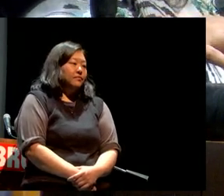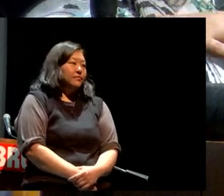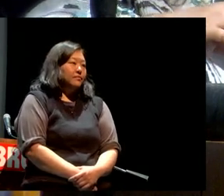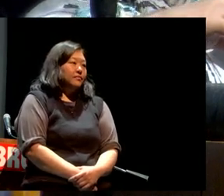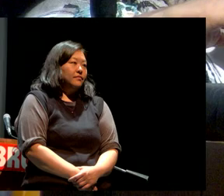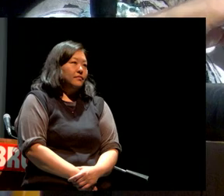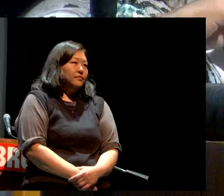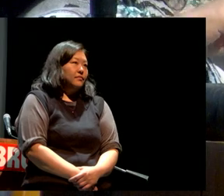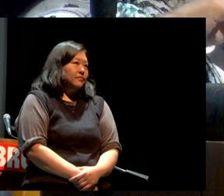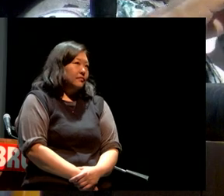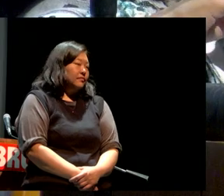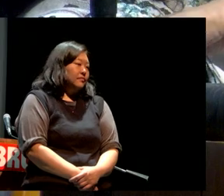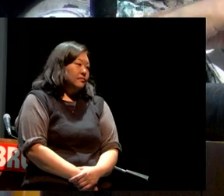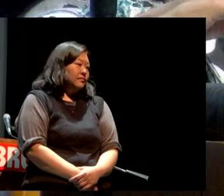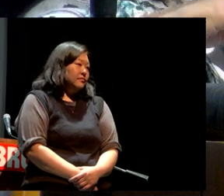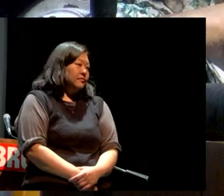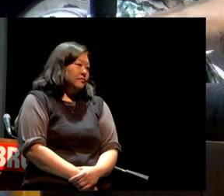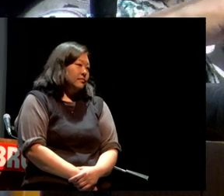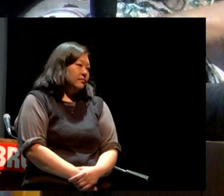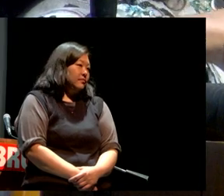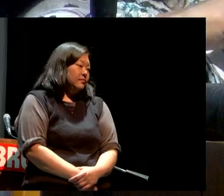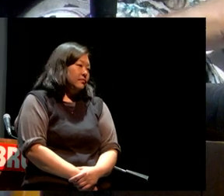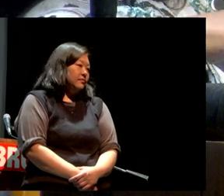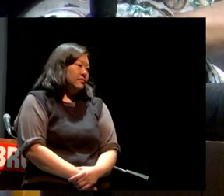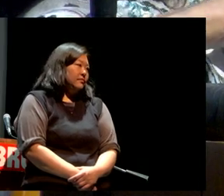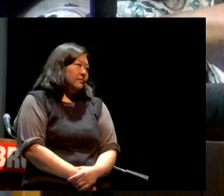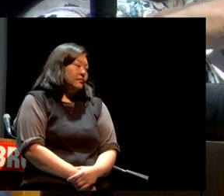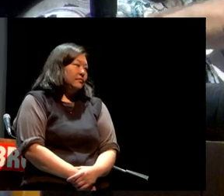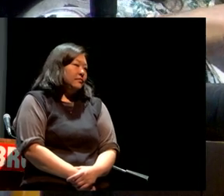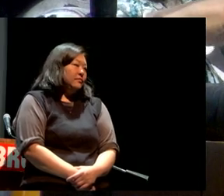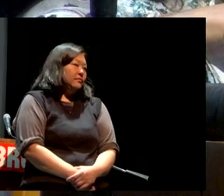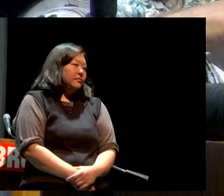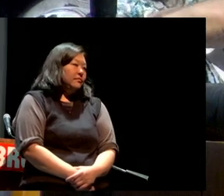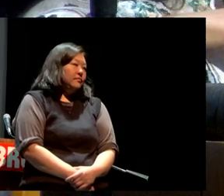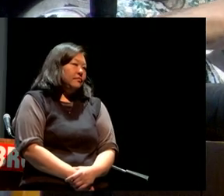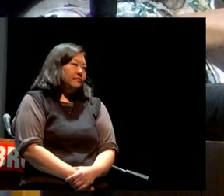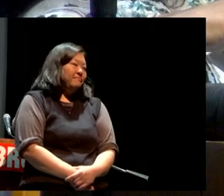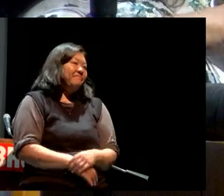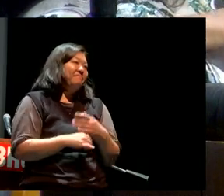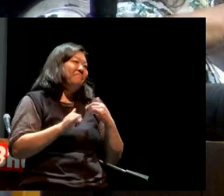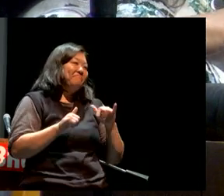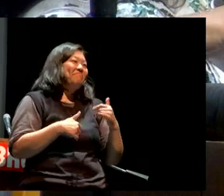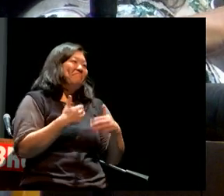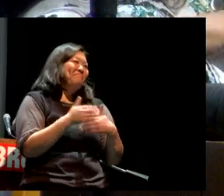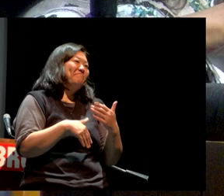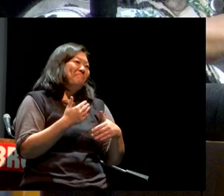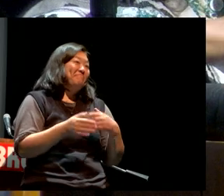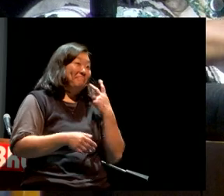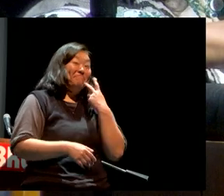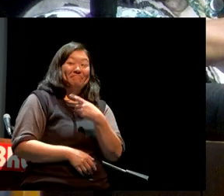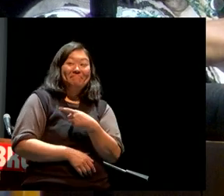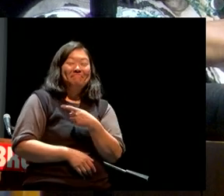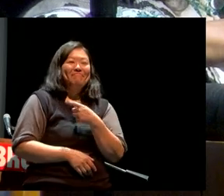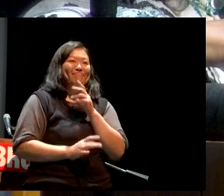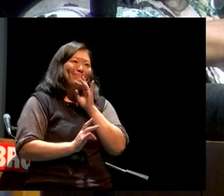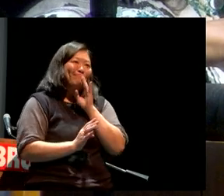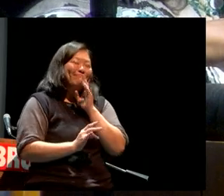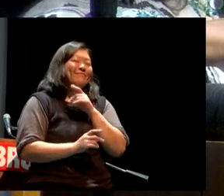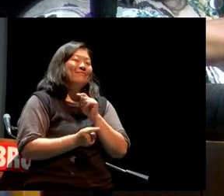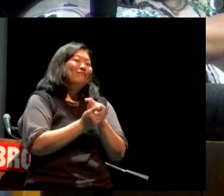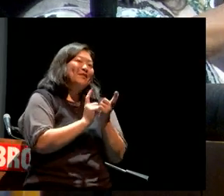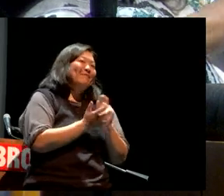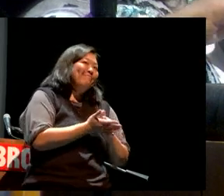がずっとそれをコレクションをね、ブロックチェーンをこうハンティングする人が出てくると思ったんですよ。それ